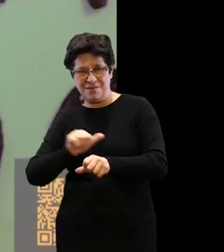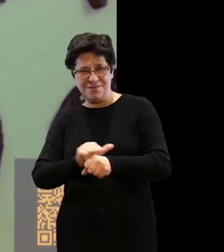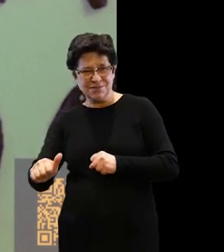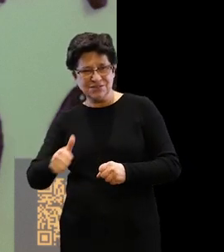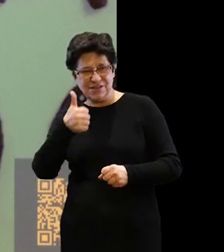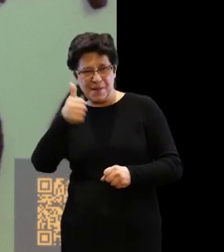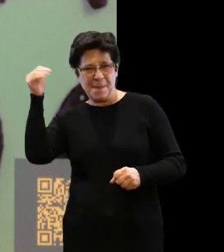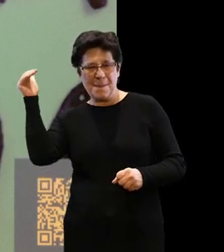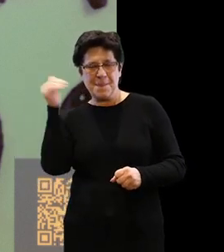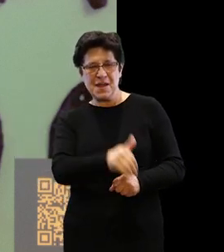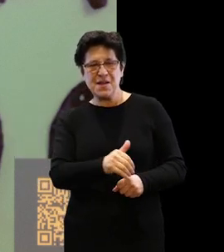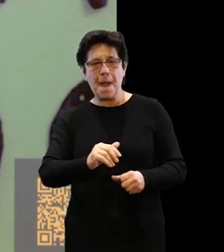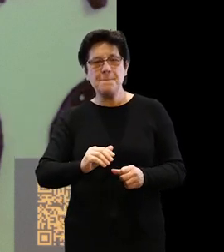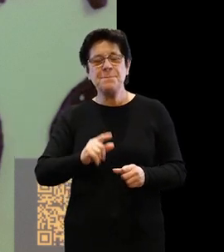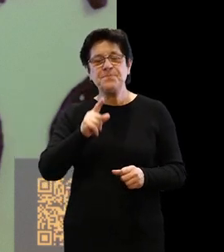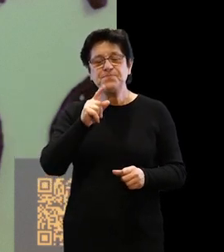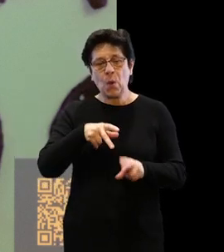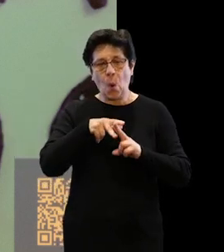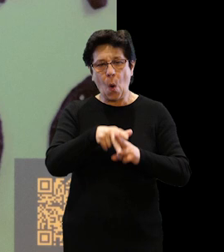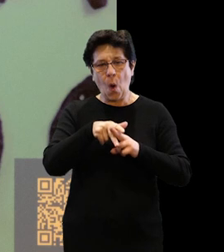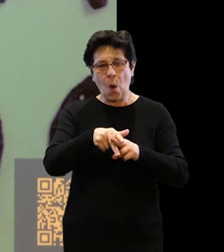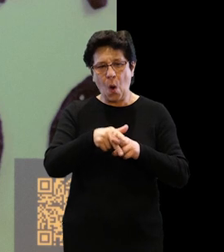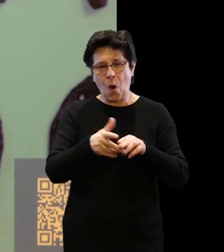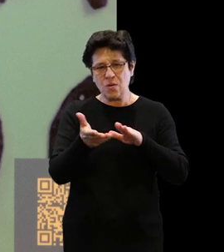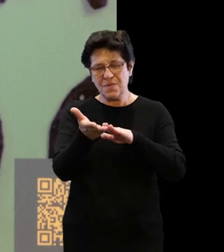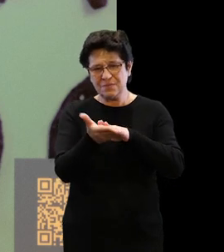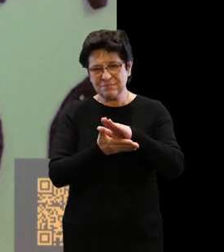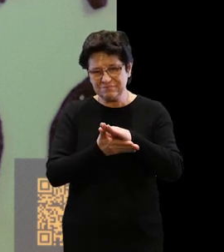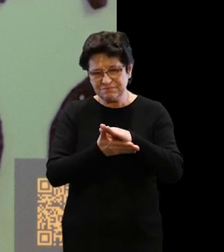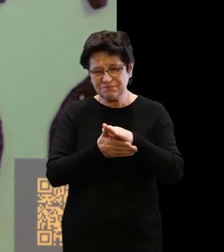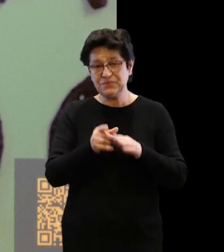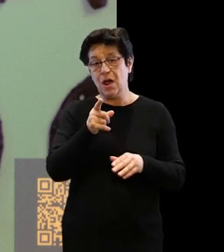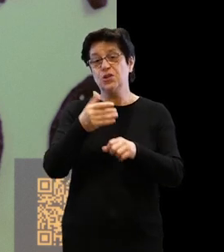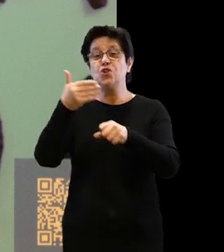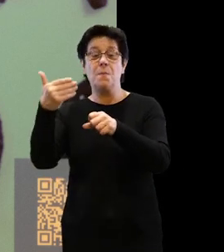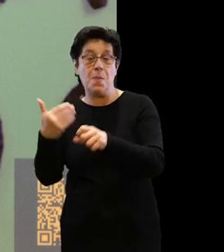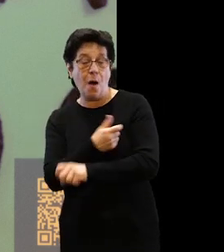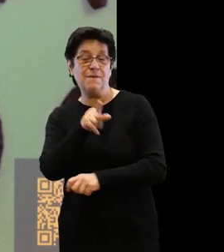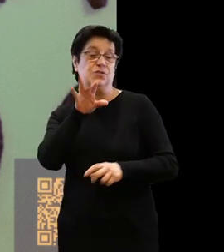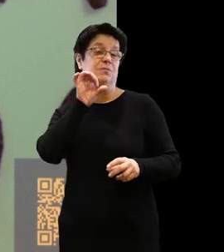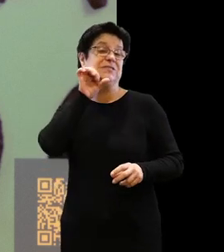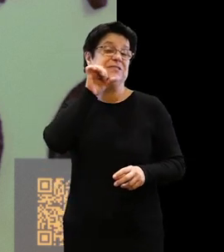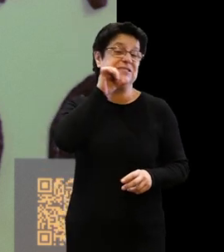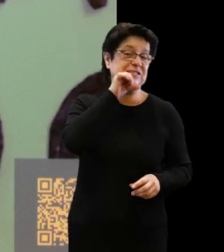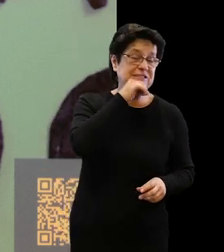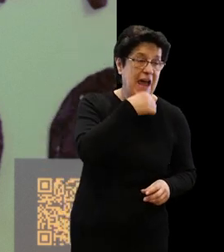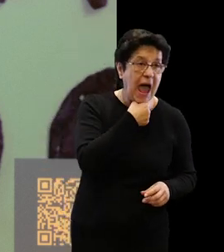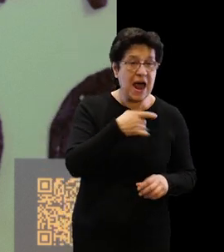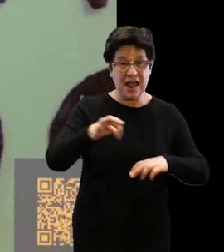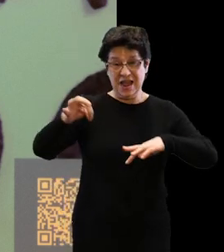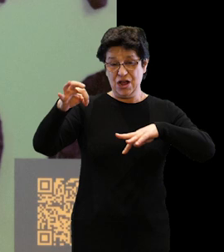podków Podkowy są różne są Podkowy zużyte są Podkowy nowe zrobione są Podkowy zaślubinowy